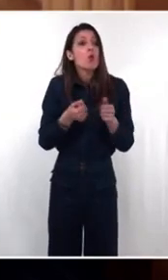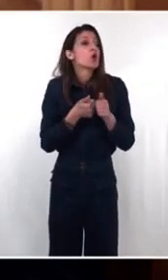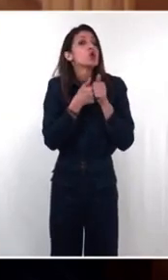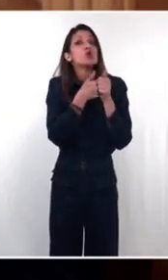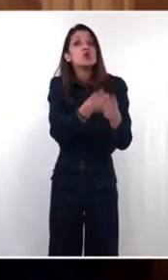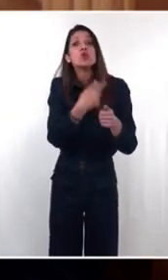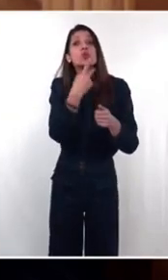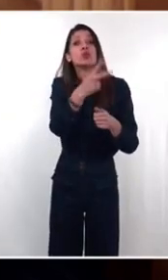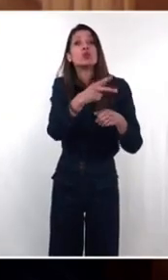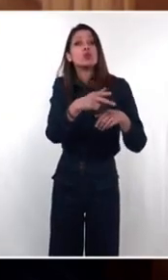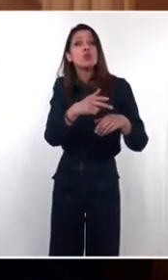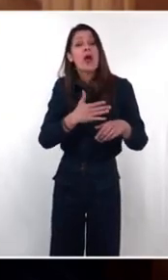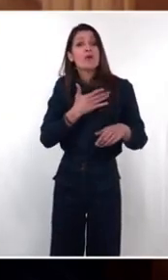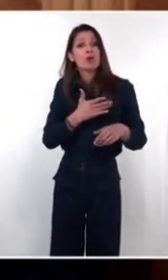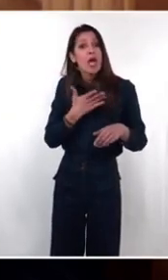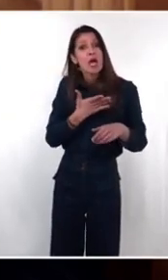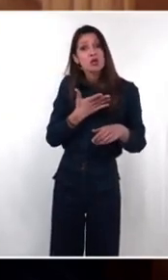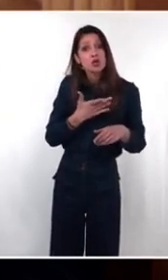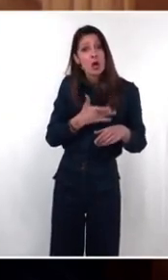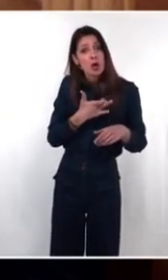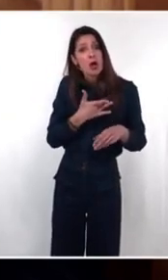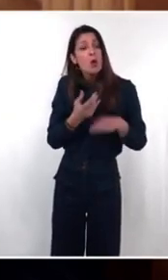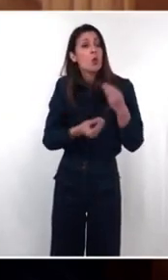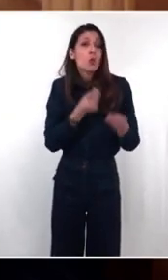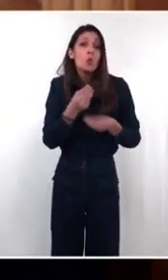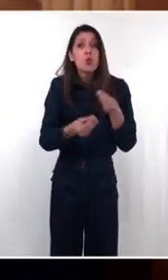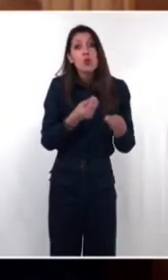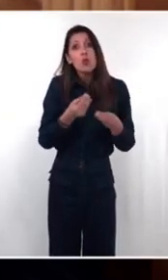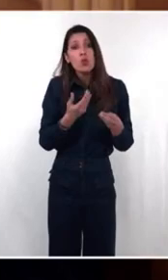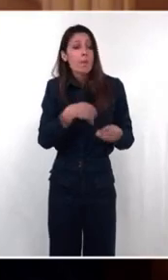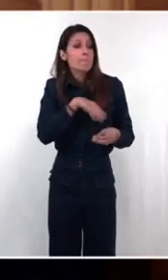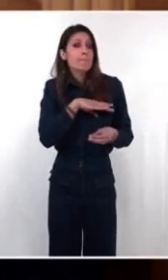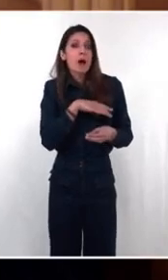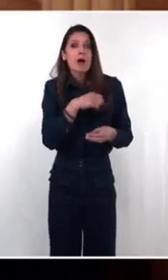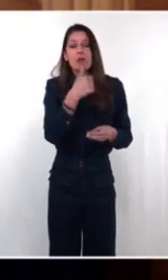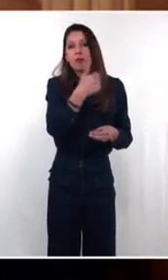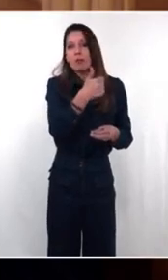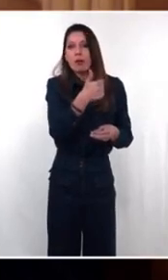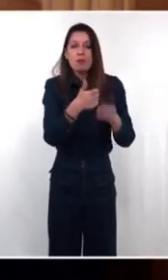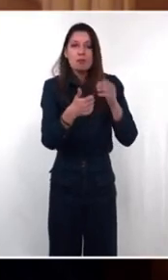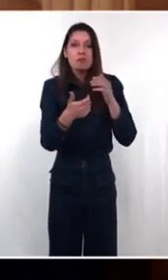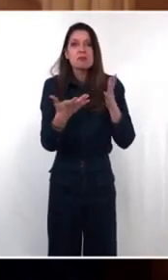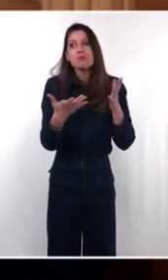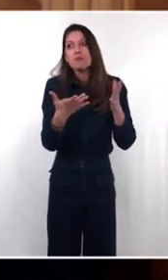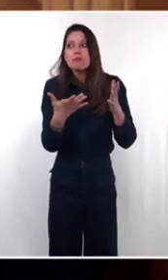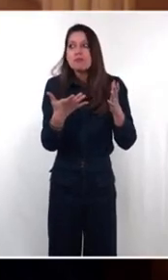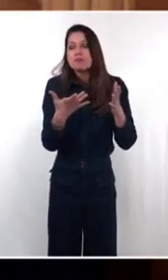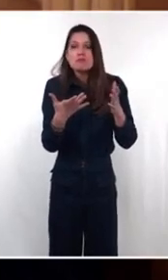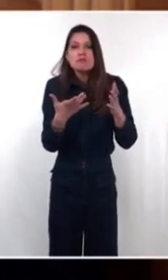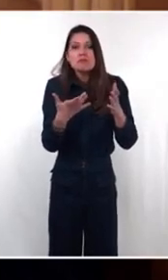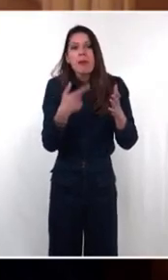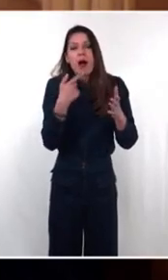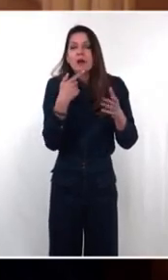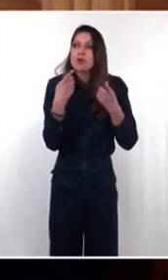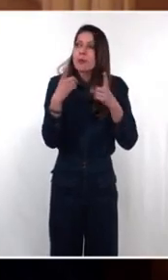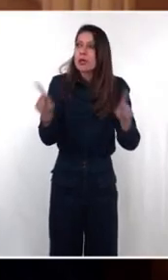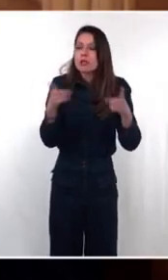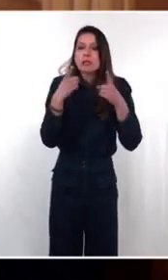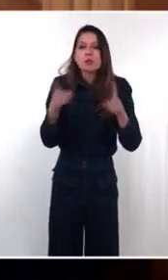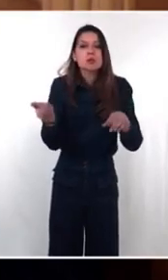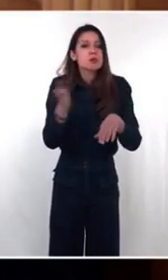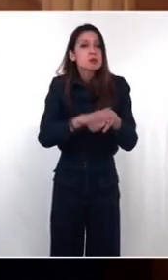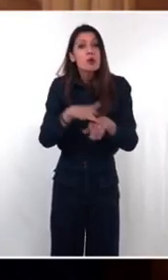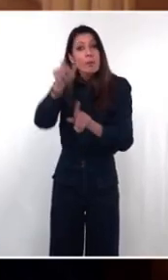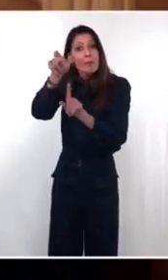unilatérales, soit carrément qu'elles sont galvaudées. Votre observatoire démocratique, vous nous parlez de démocratie permanente, mais vous refusez qu'un